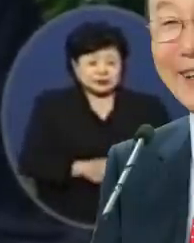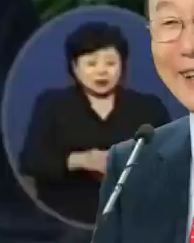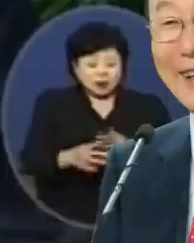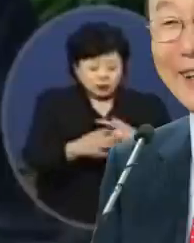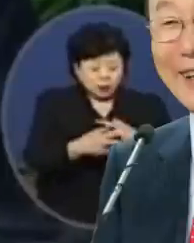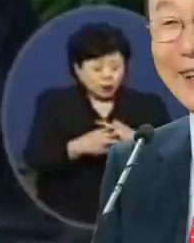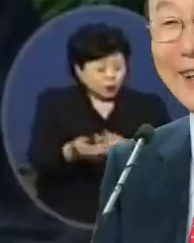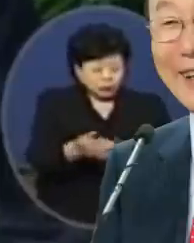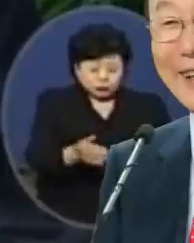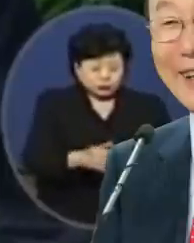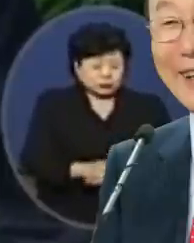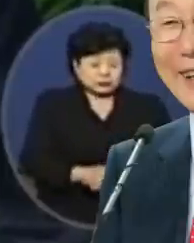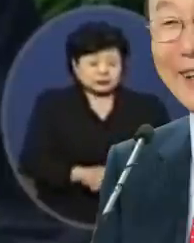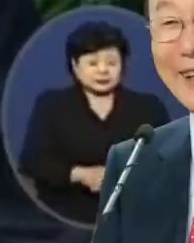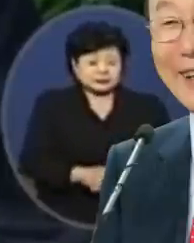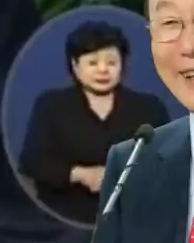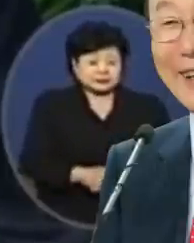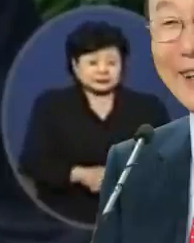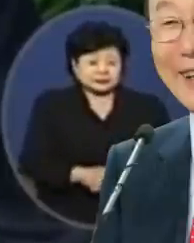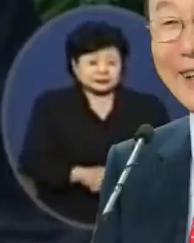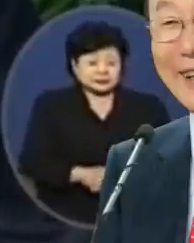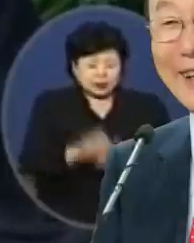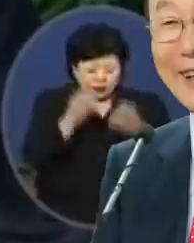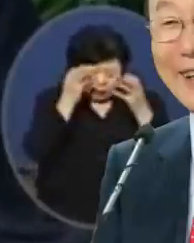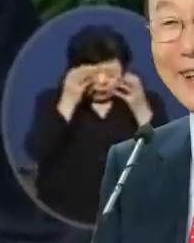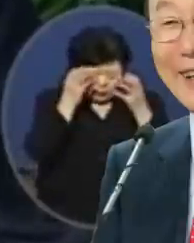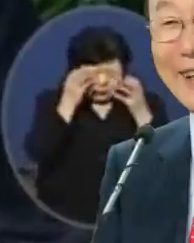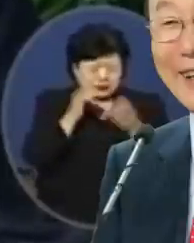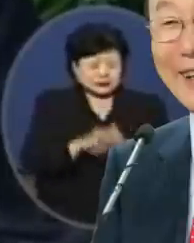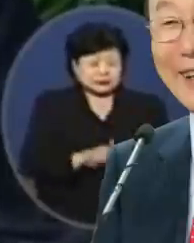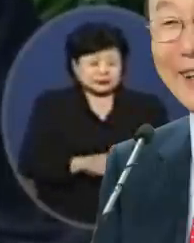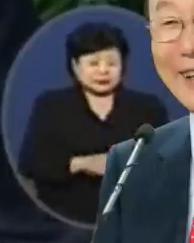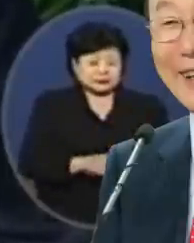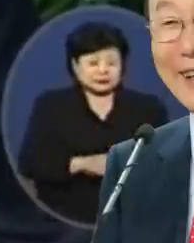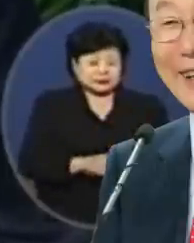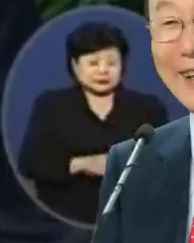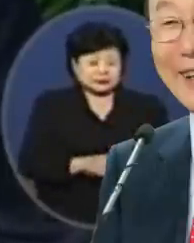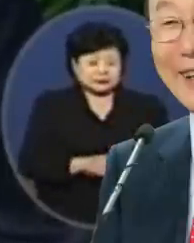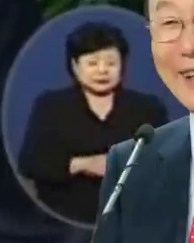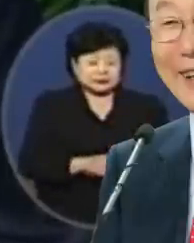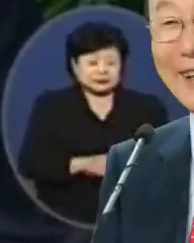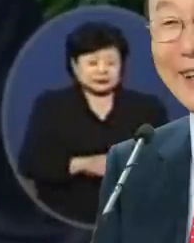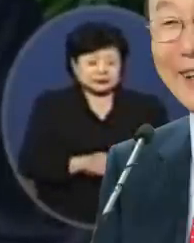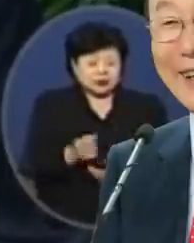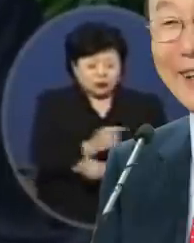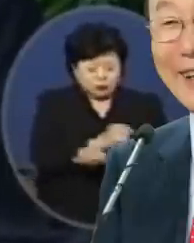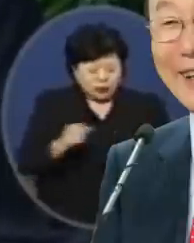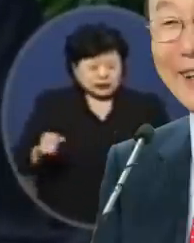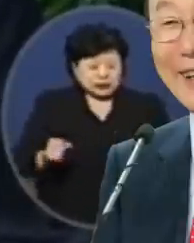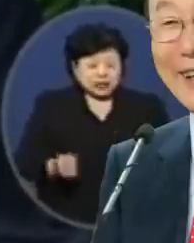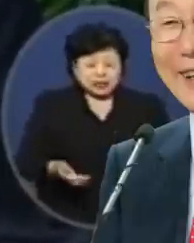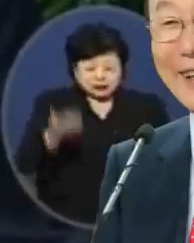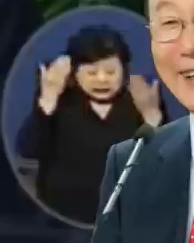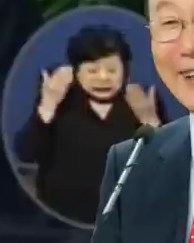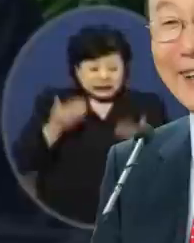병원도 없습니다. 아주 고생해야 갈똥말똥한 그 광야를 왜